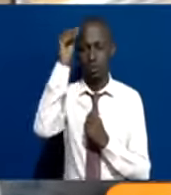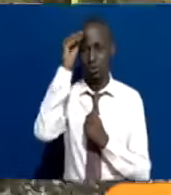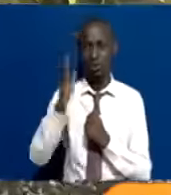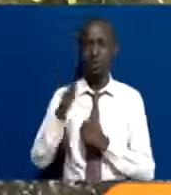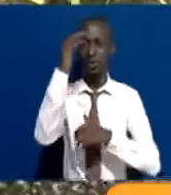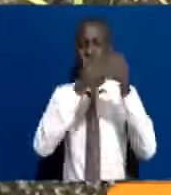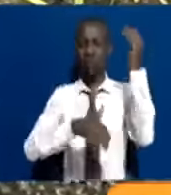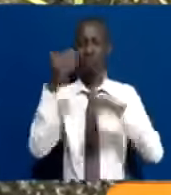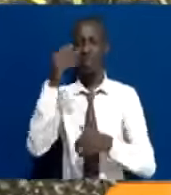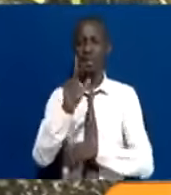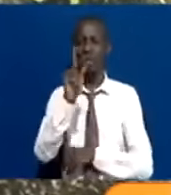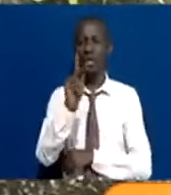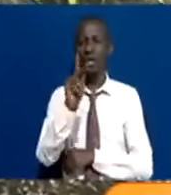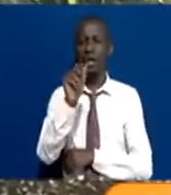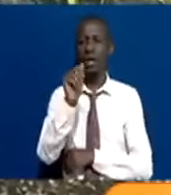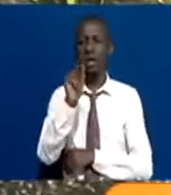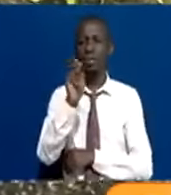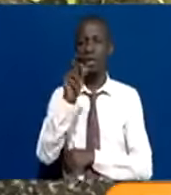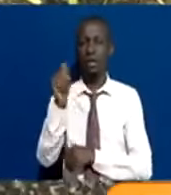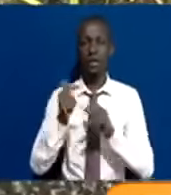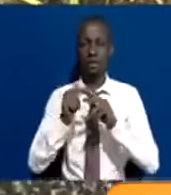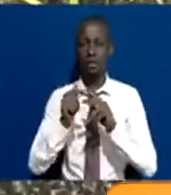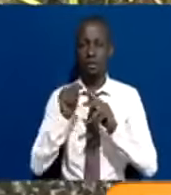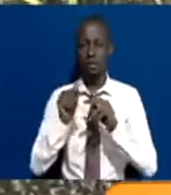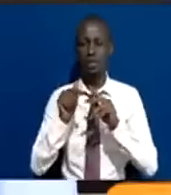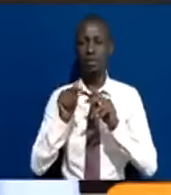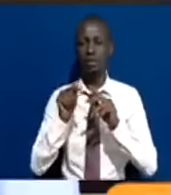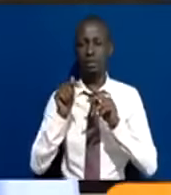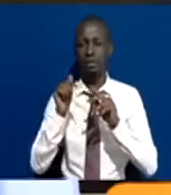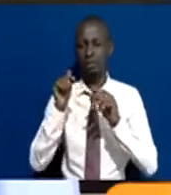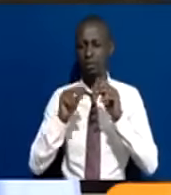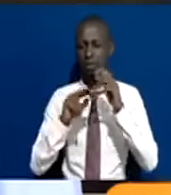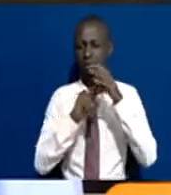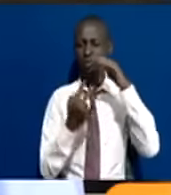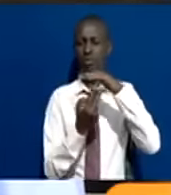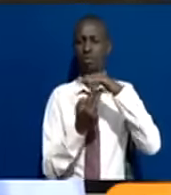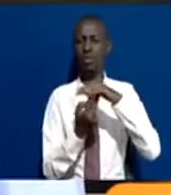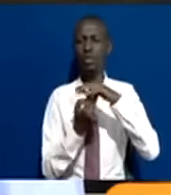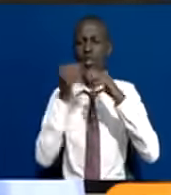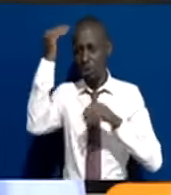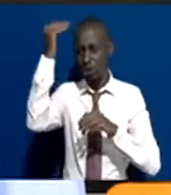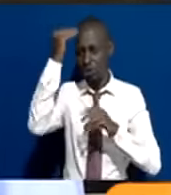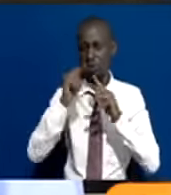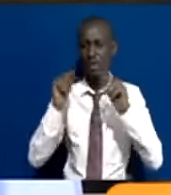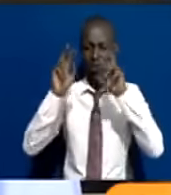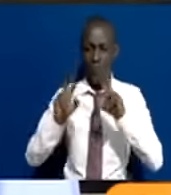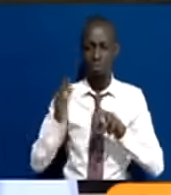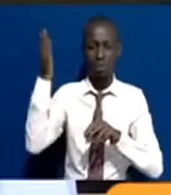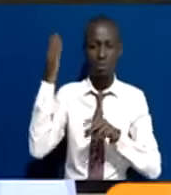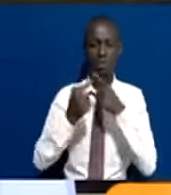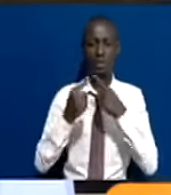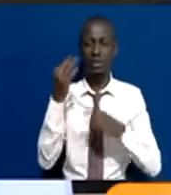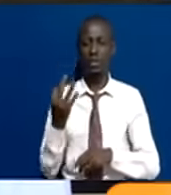huu na kuanza kufanya utafiti miaka mitatu iliyopita. Niko na uvumbuzi ambao